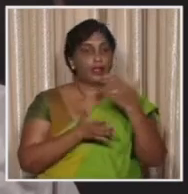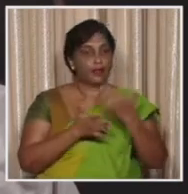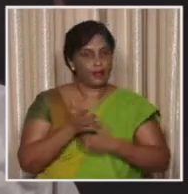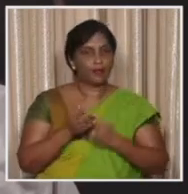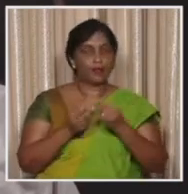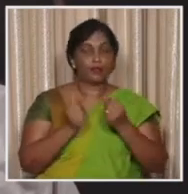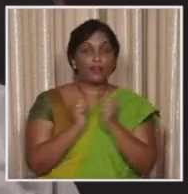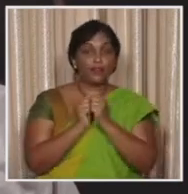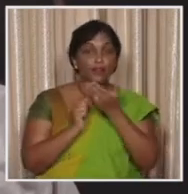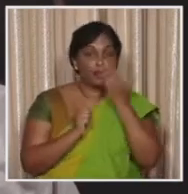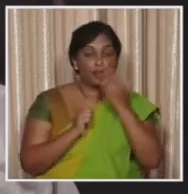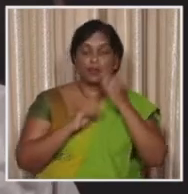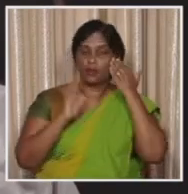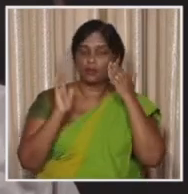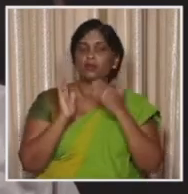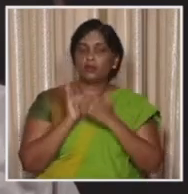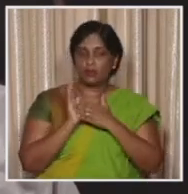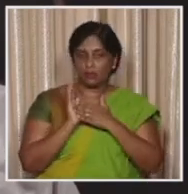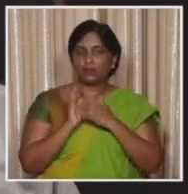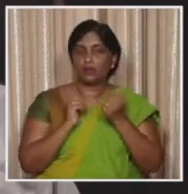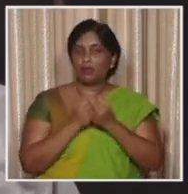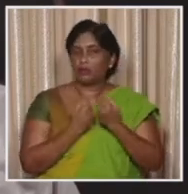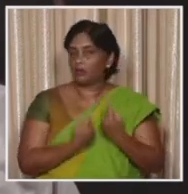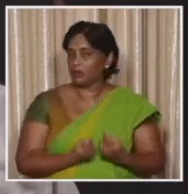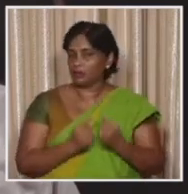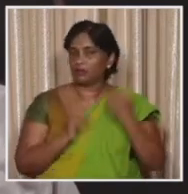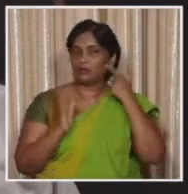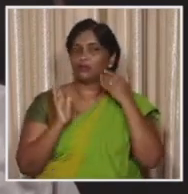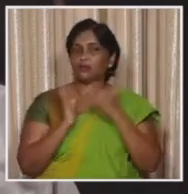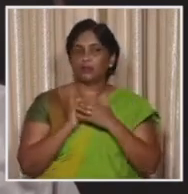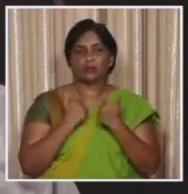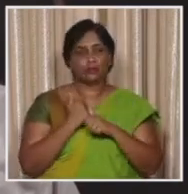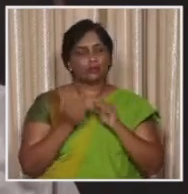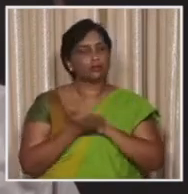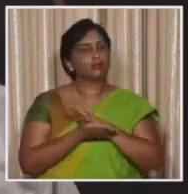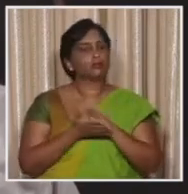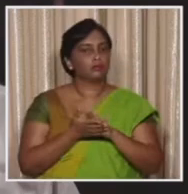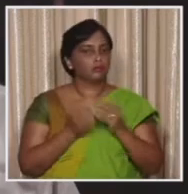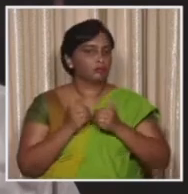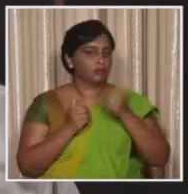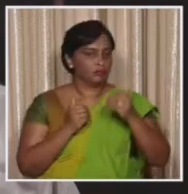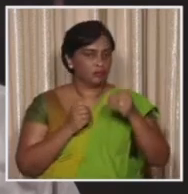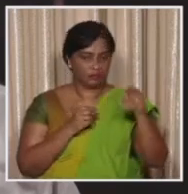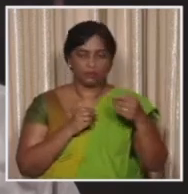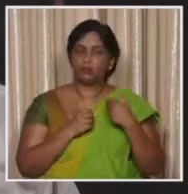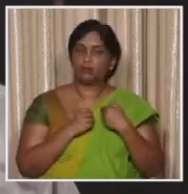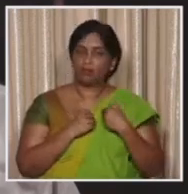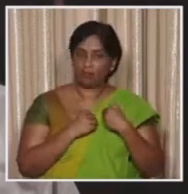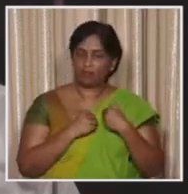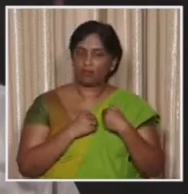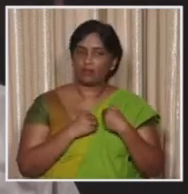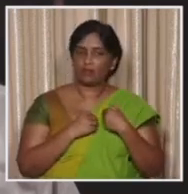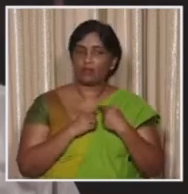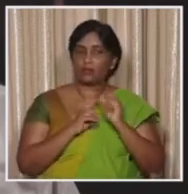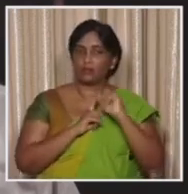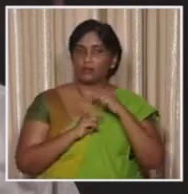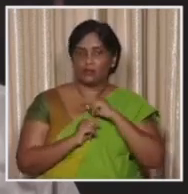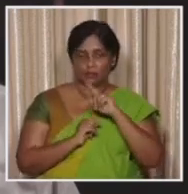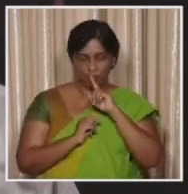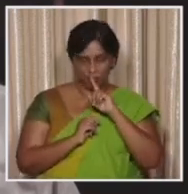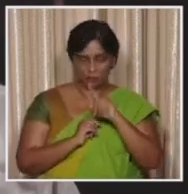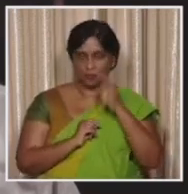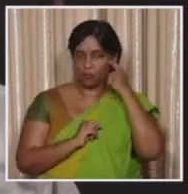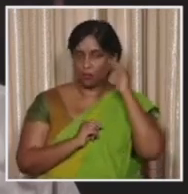අපිට කරන්න පුළුවන් ඒවා සම්බන්ධයෙන් සහයේ තියෙන අඩුපාඩු සකස් කර ගැනීම සම්බන්ධයෙන් අපි ඉදිරියේදී මේ සභාවට වාර්තා